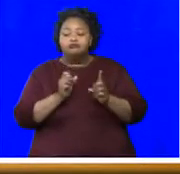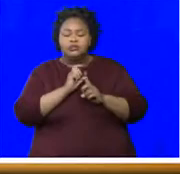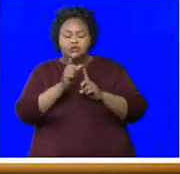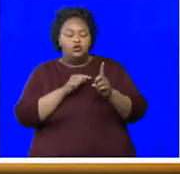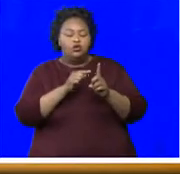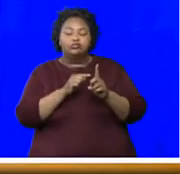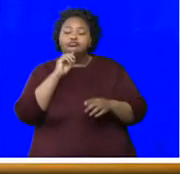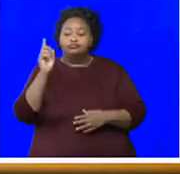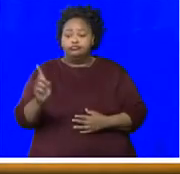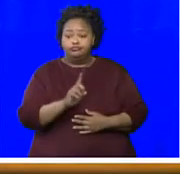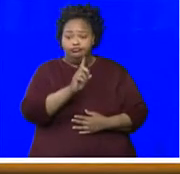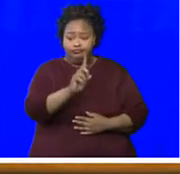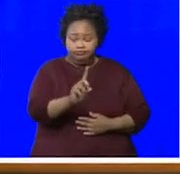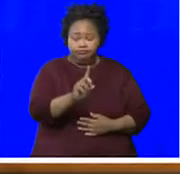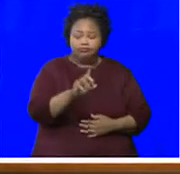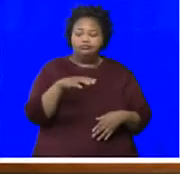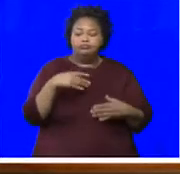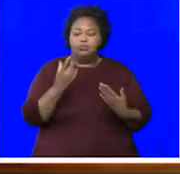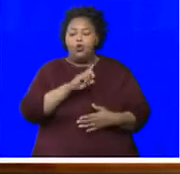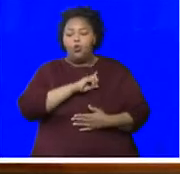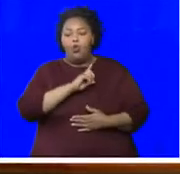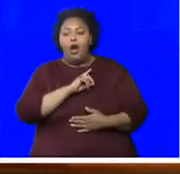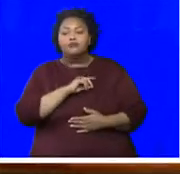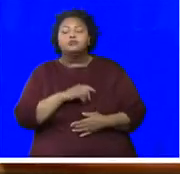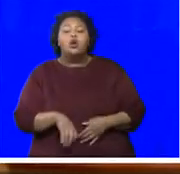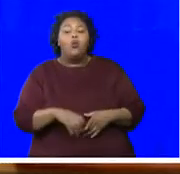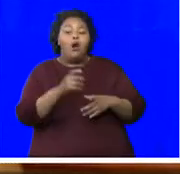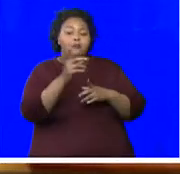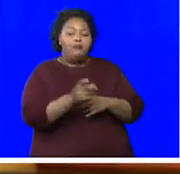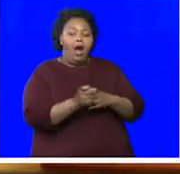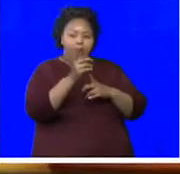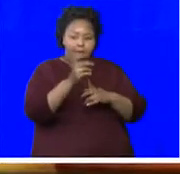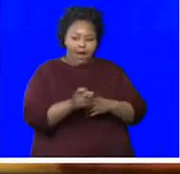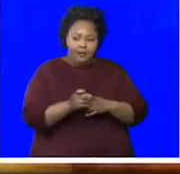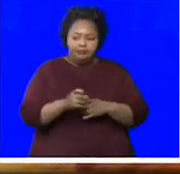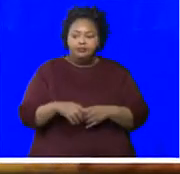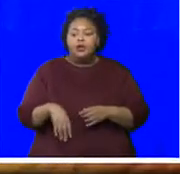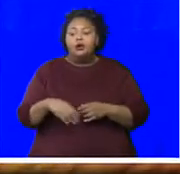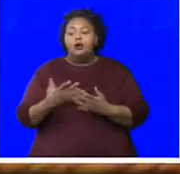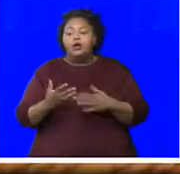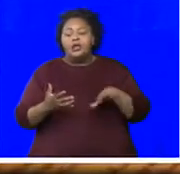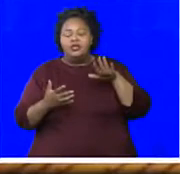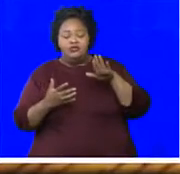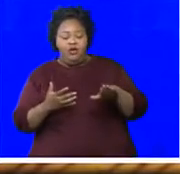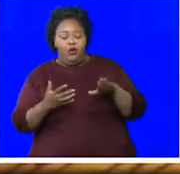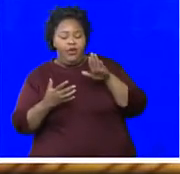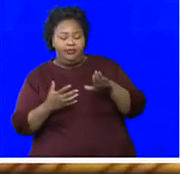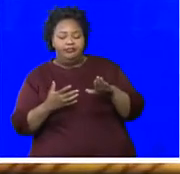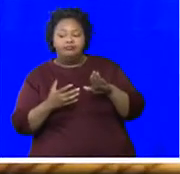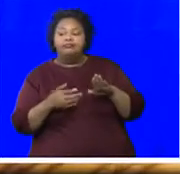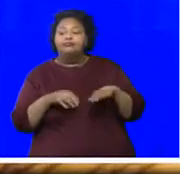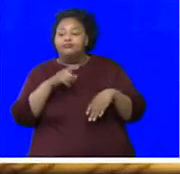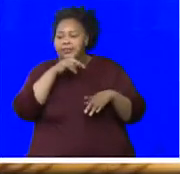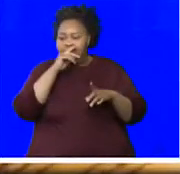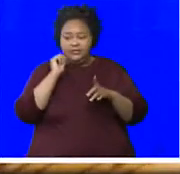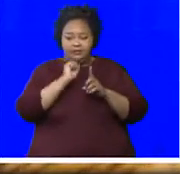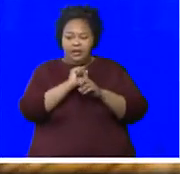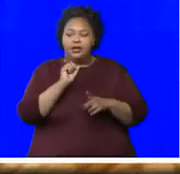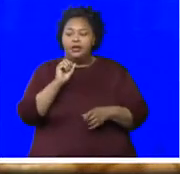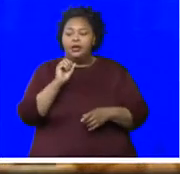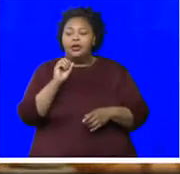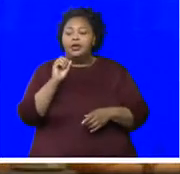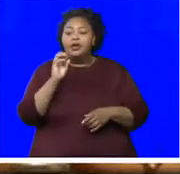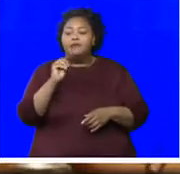welunga lephalamende lenkundla sekwaluseni sibusiso mabhani Dlamini busa ubeka icala ukutama kubulala zwelethu masuku